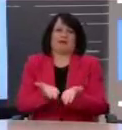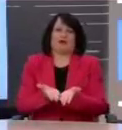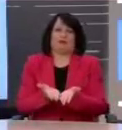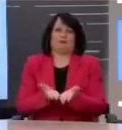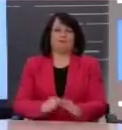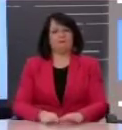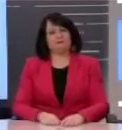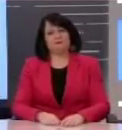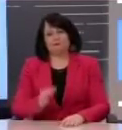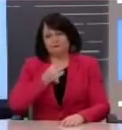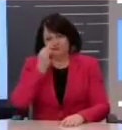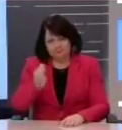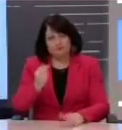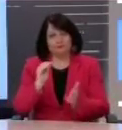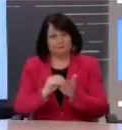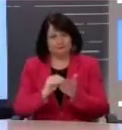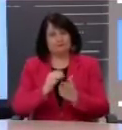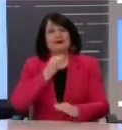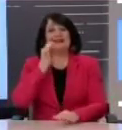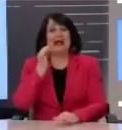Και να σας επισημάνω και κάτι ακόμα.